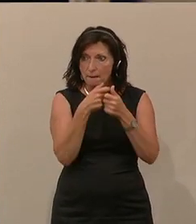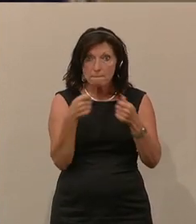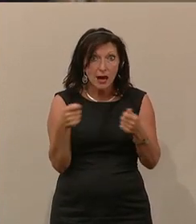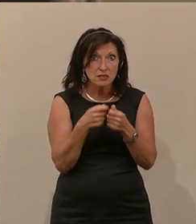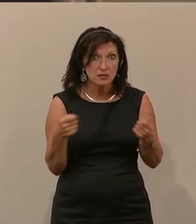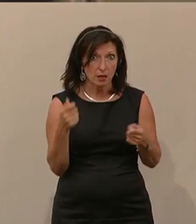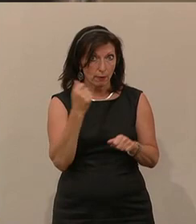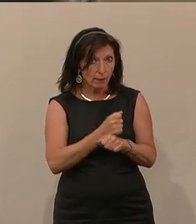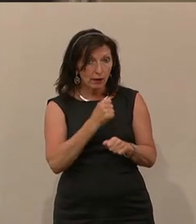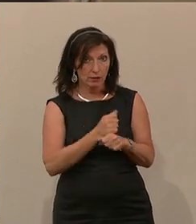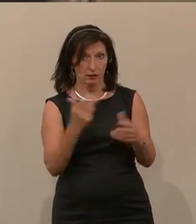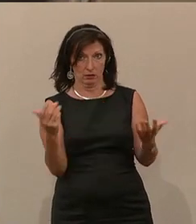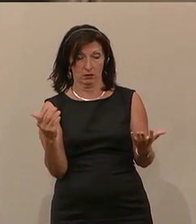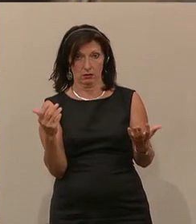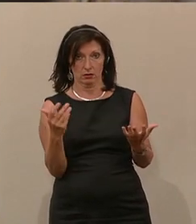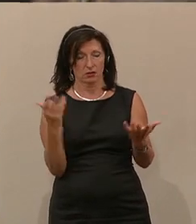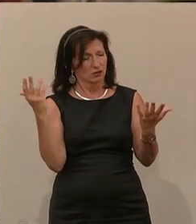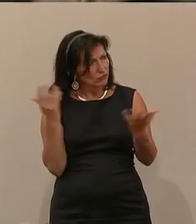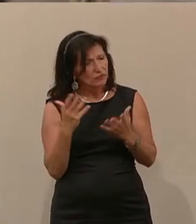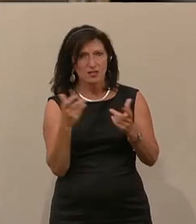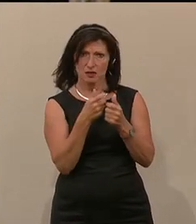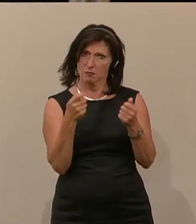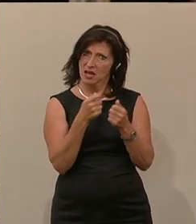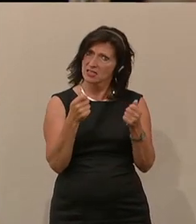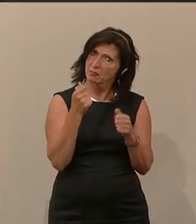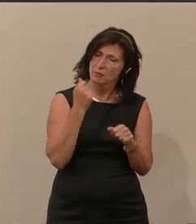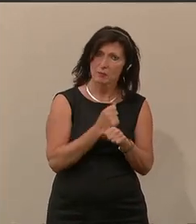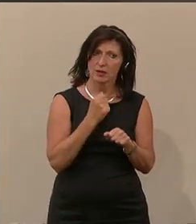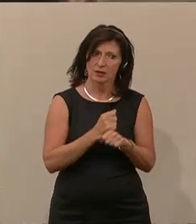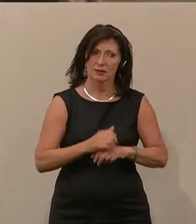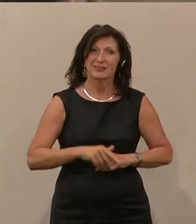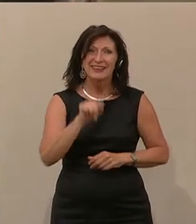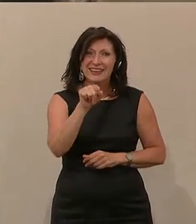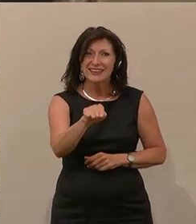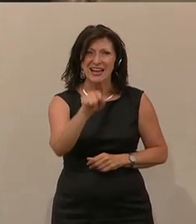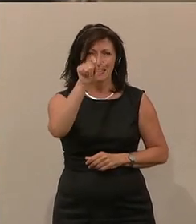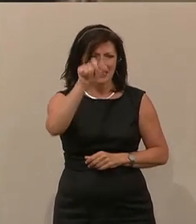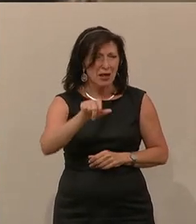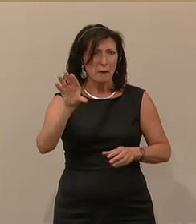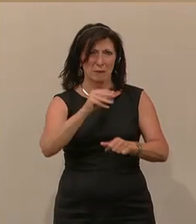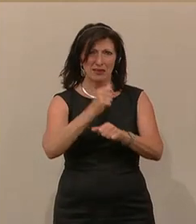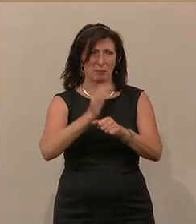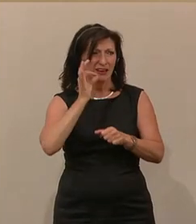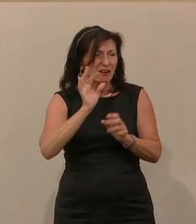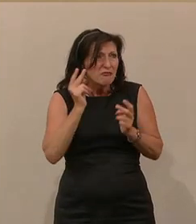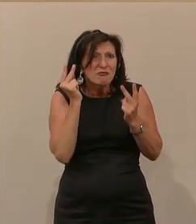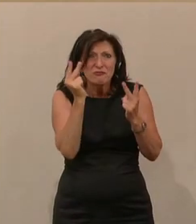diese welche maßnahmen setzen sie denn unser wichtige mitarbeiterin zu schützen